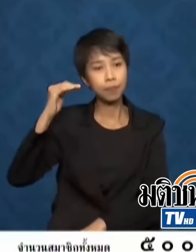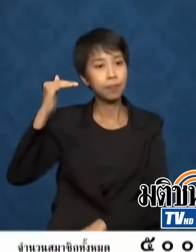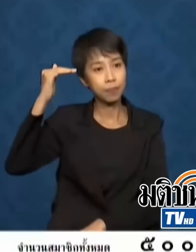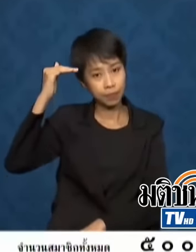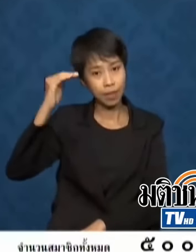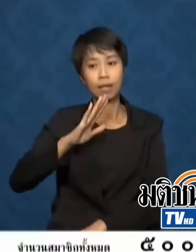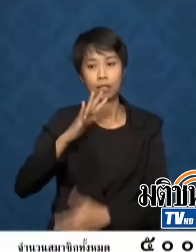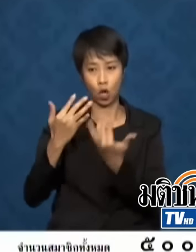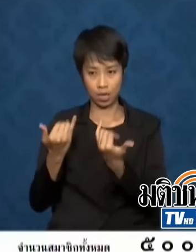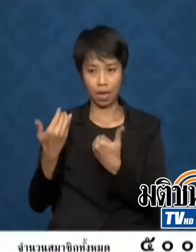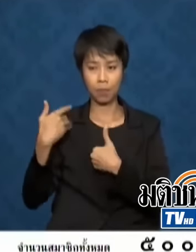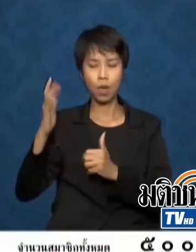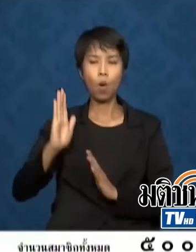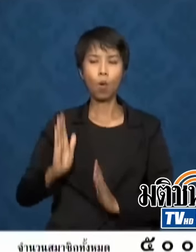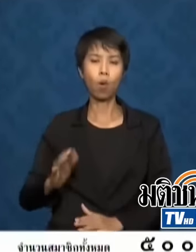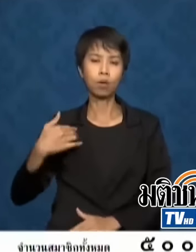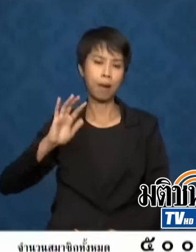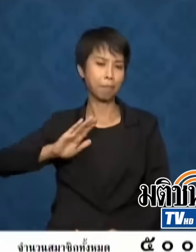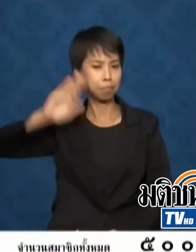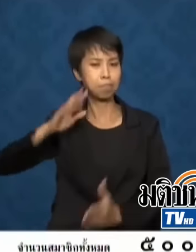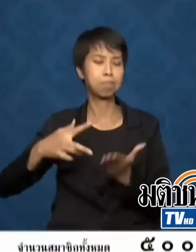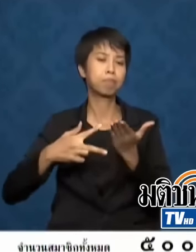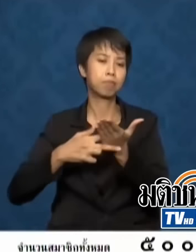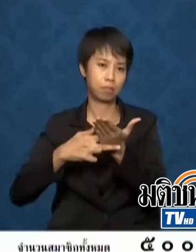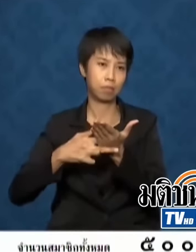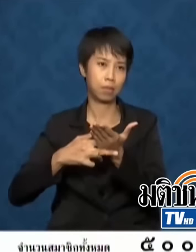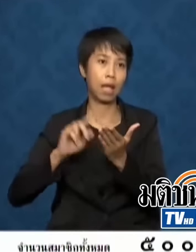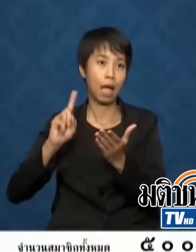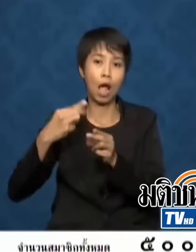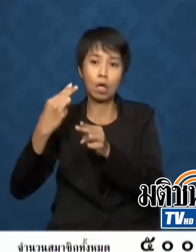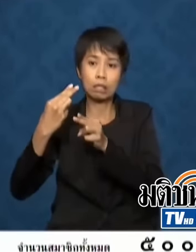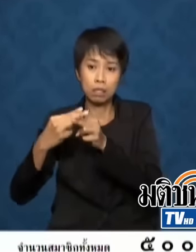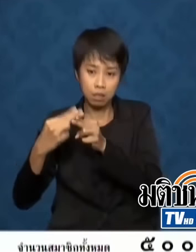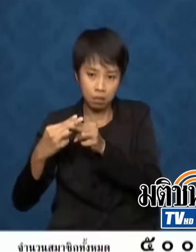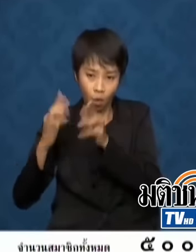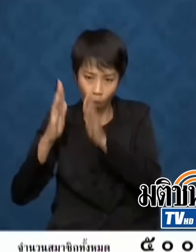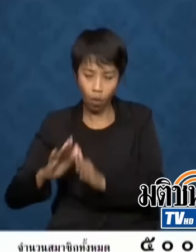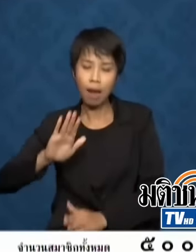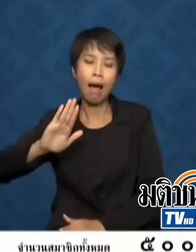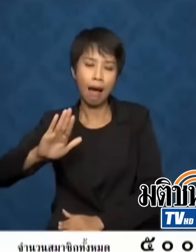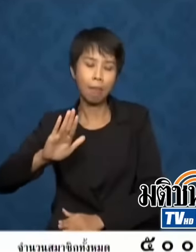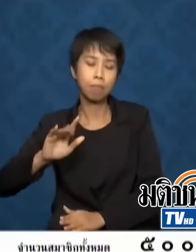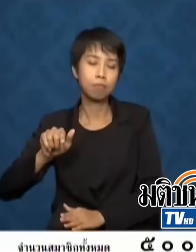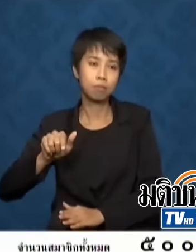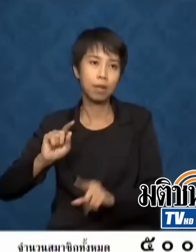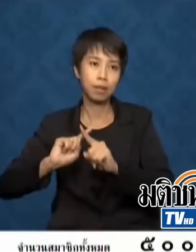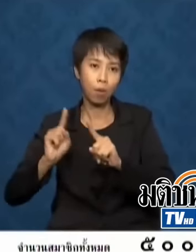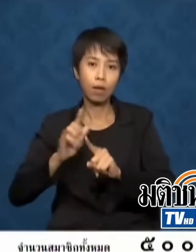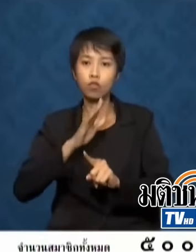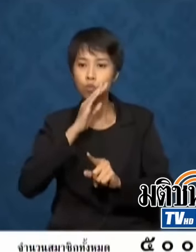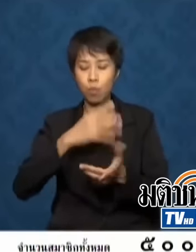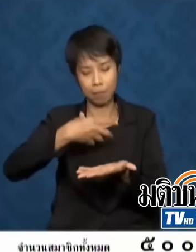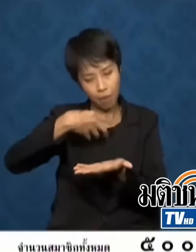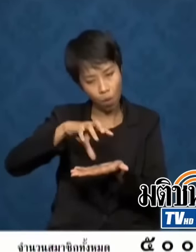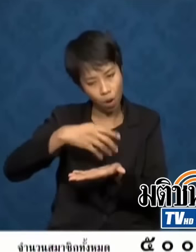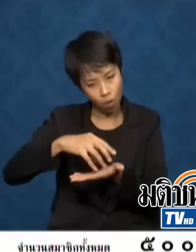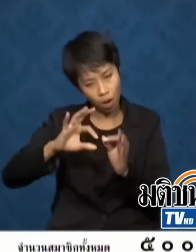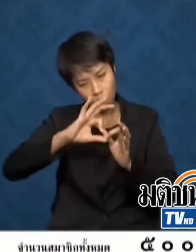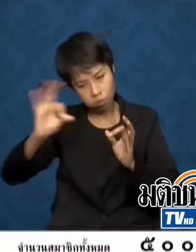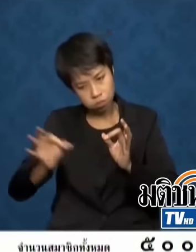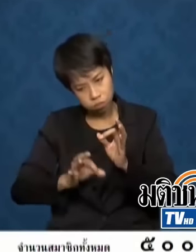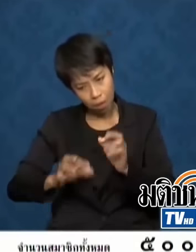ผู้ประท้วงแล้วในเรื่องของการท่านยังไม่ได้กล่าวบุคคลภายนอกแต่ว่าในการในรายละเอียดอาจจะมีแล้ว